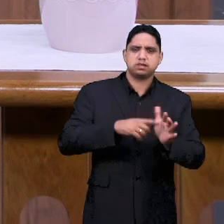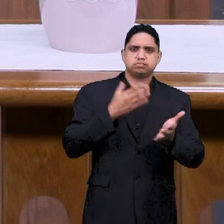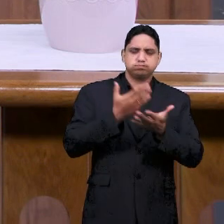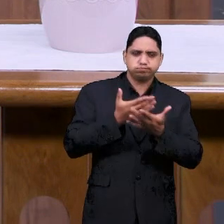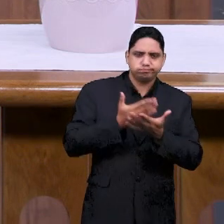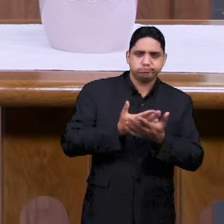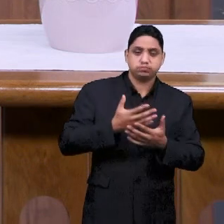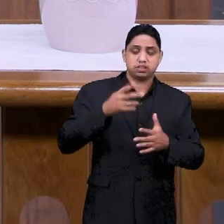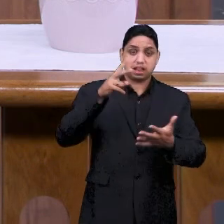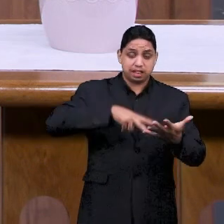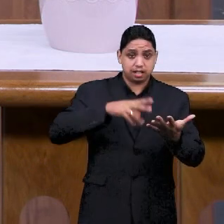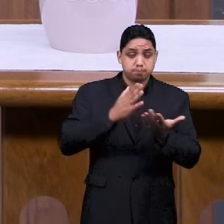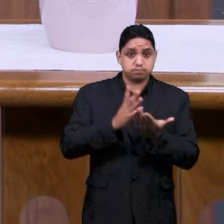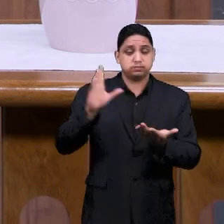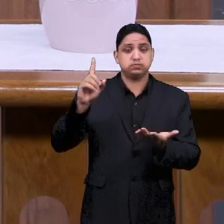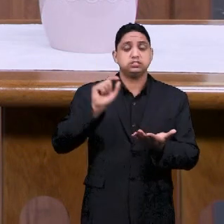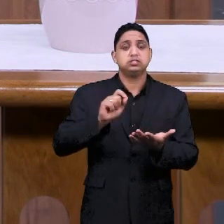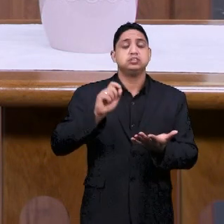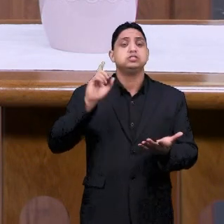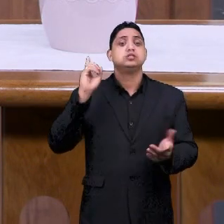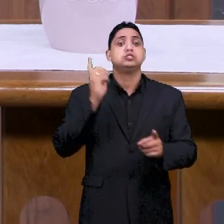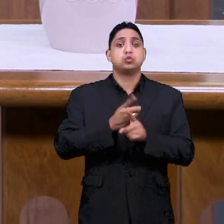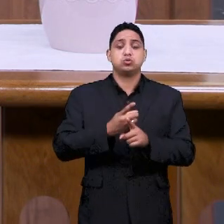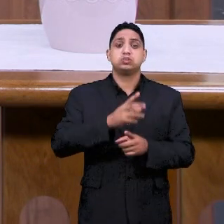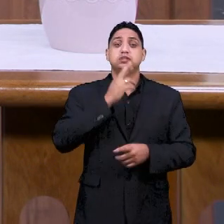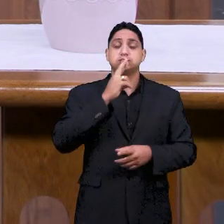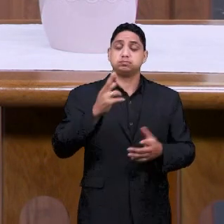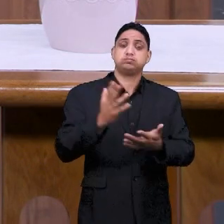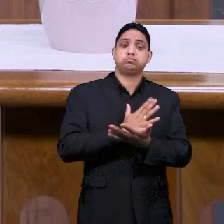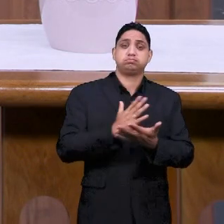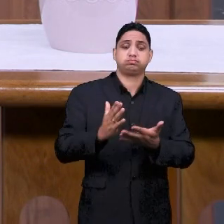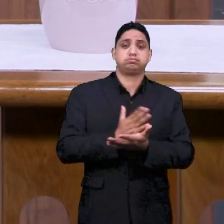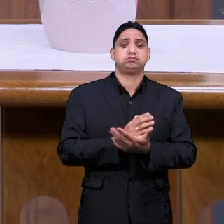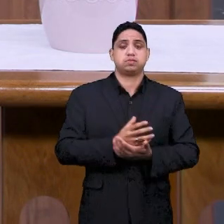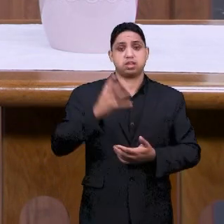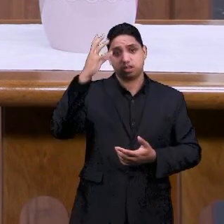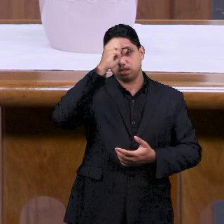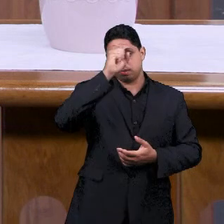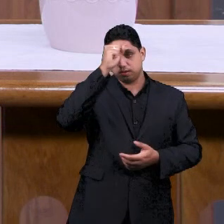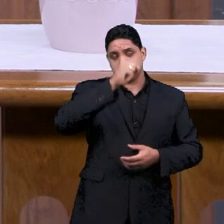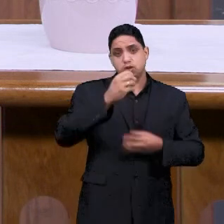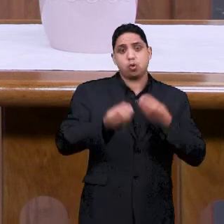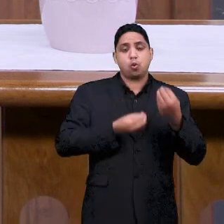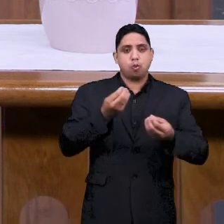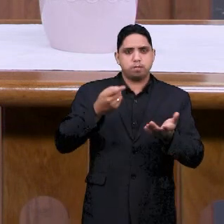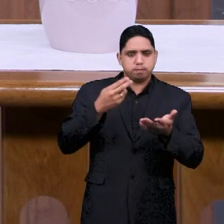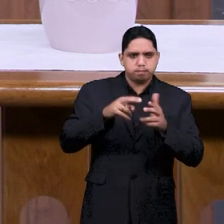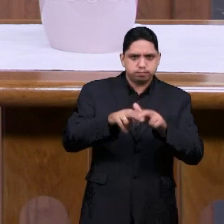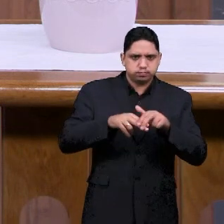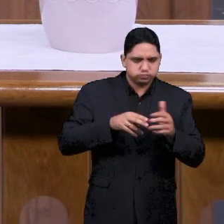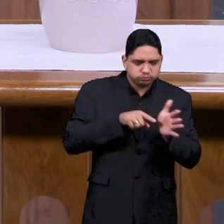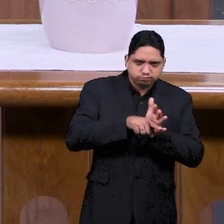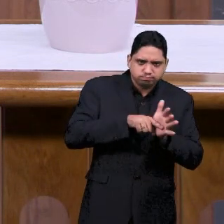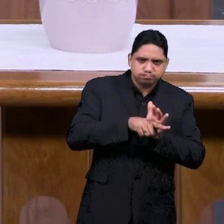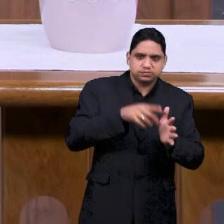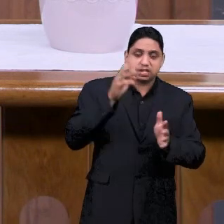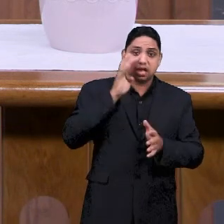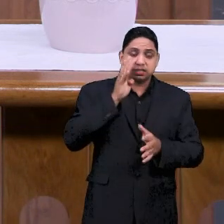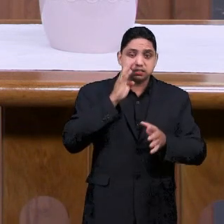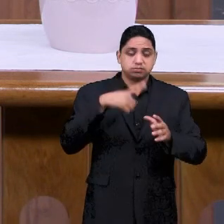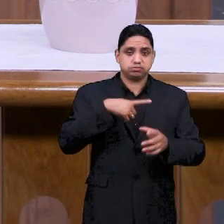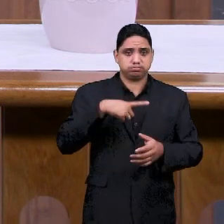la recherche de la parole, à retrouver cette réponse. L'apprentissage vient de la recherche afin que,